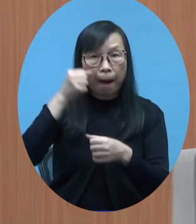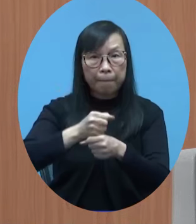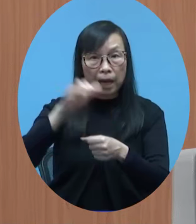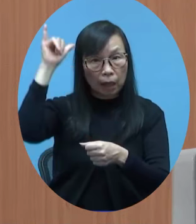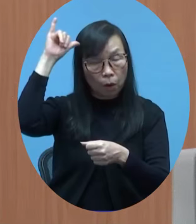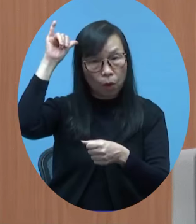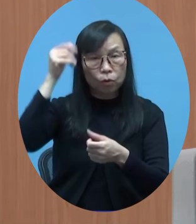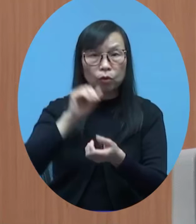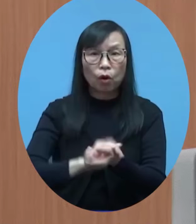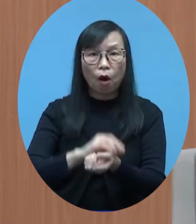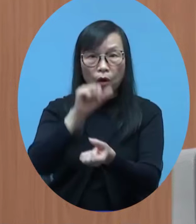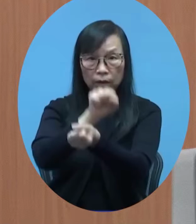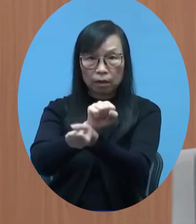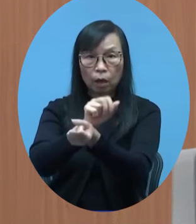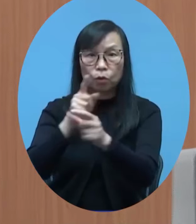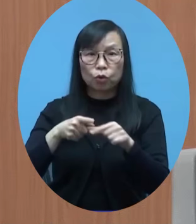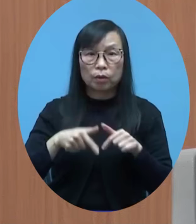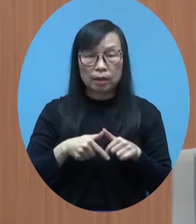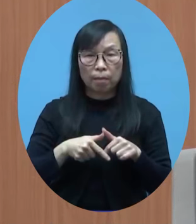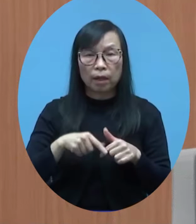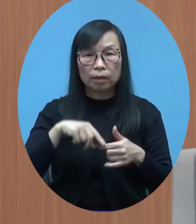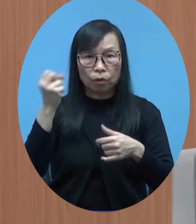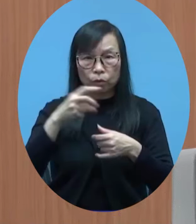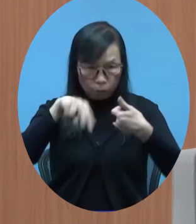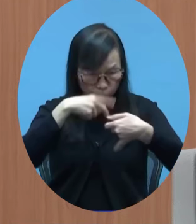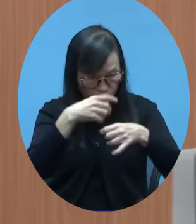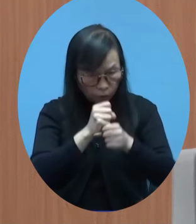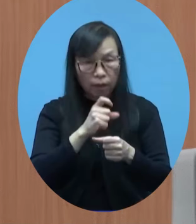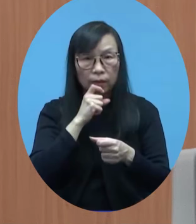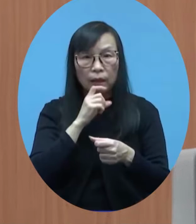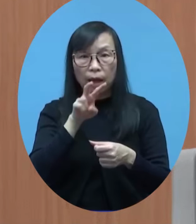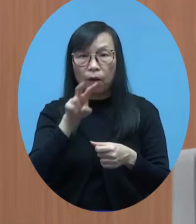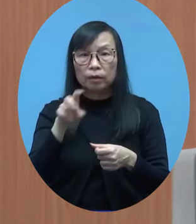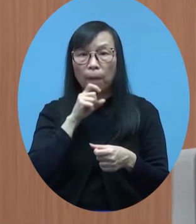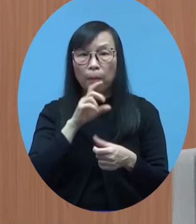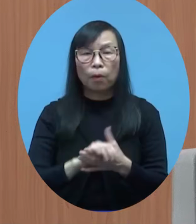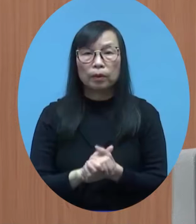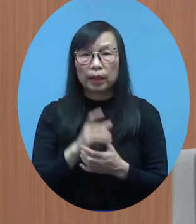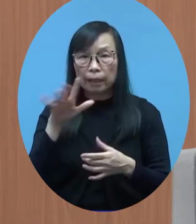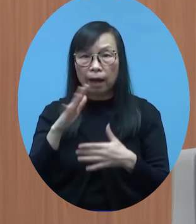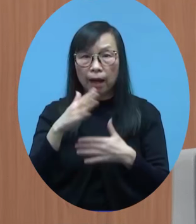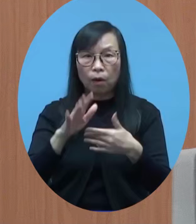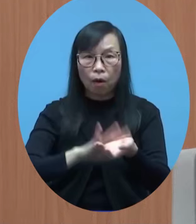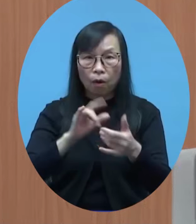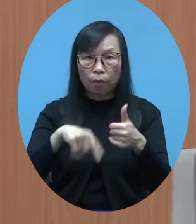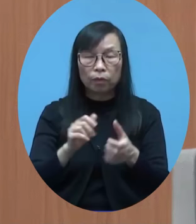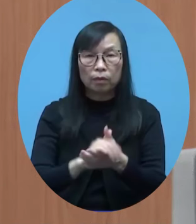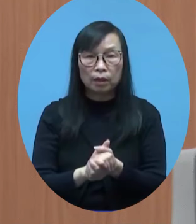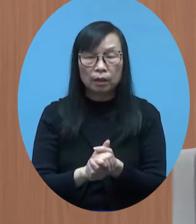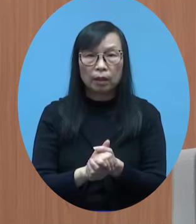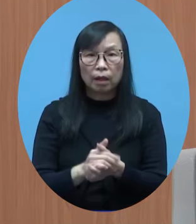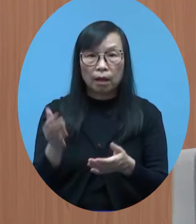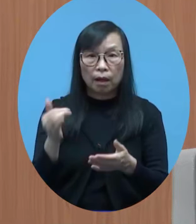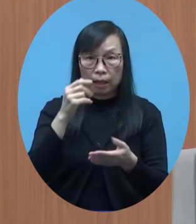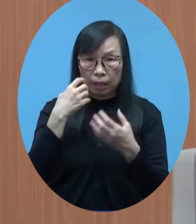心咧，都會再做一次測試咧，睇下有冇其他嘅相關個案嘅。咁另外喺樓宇方面咧，我